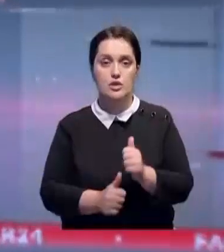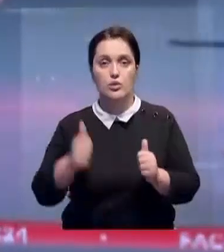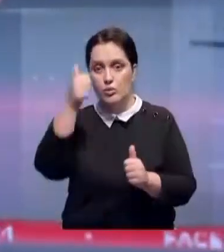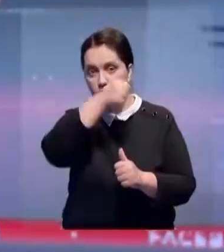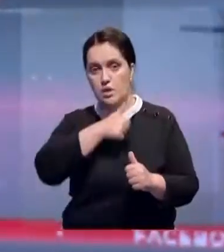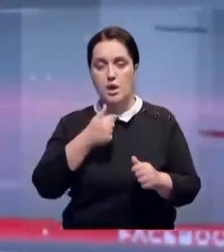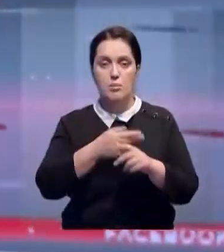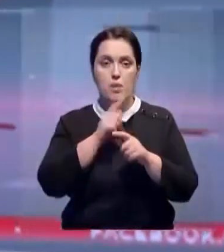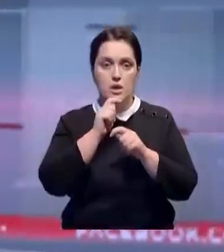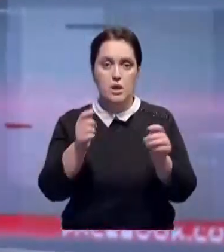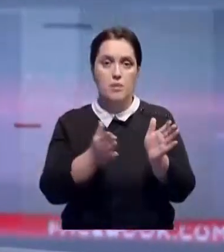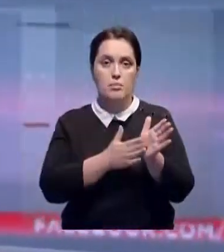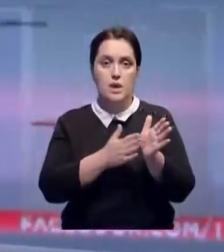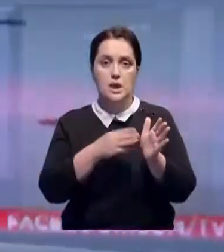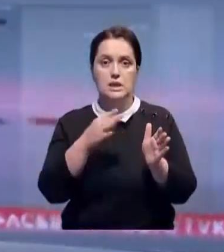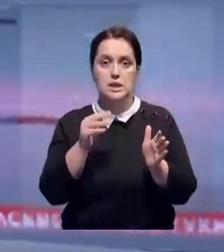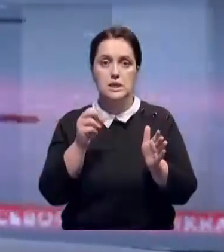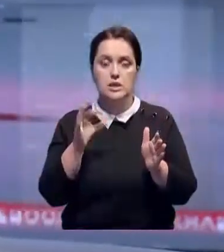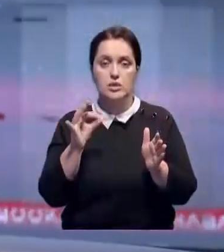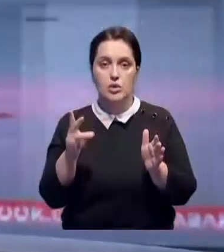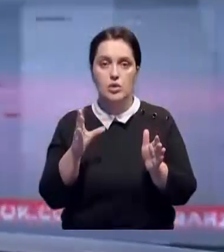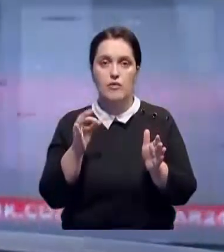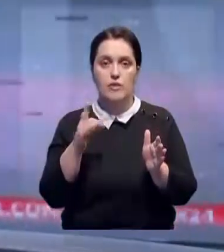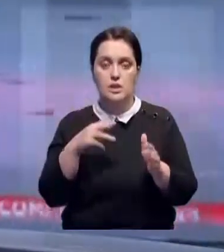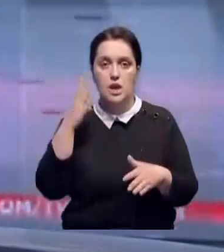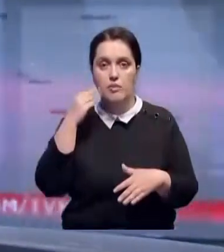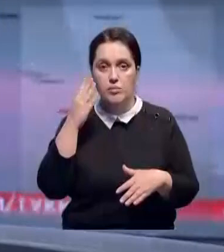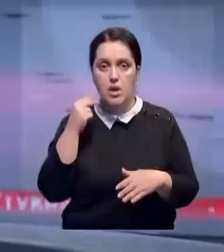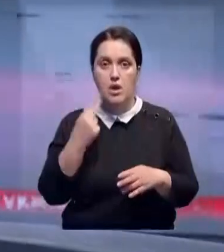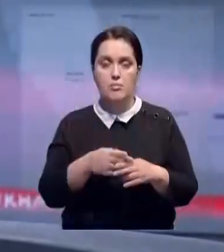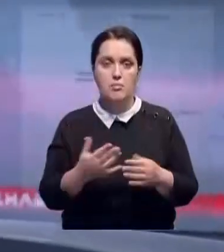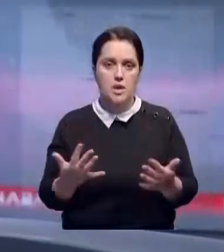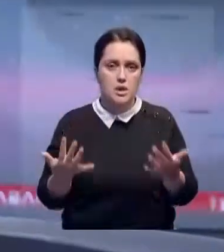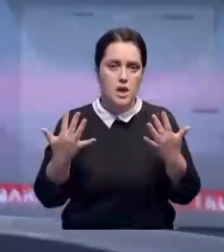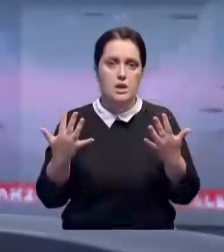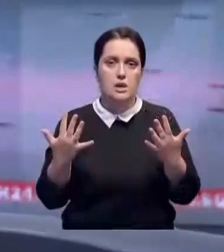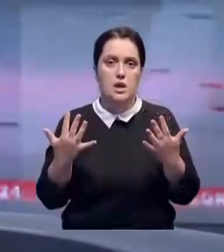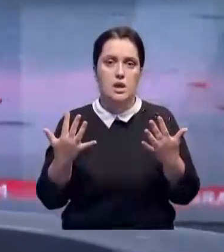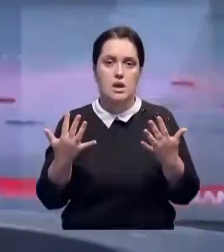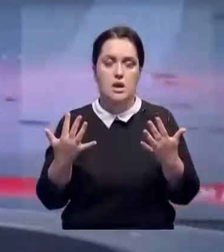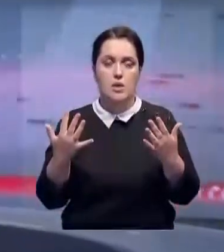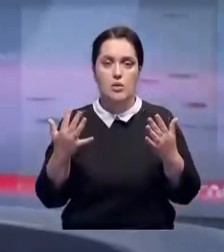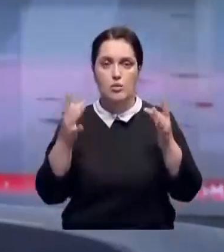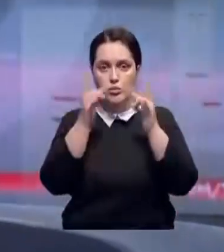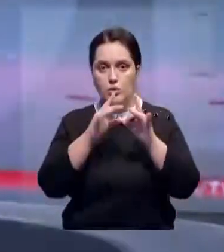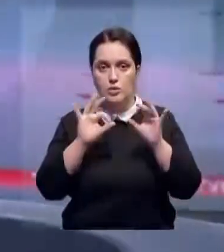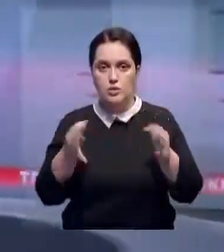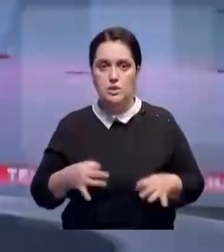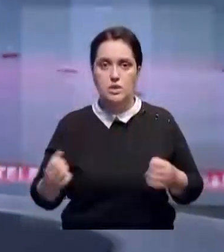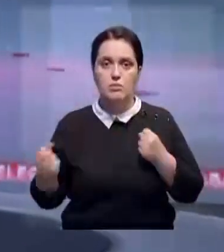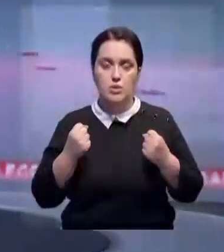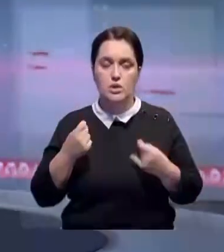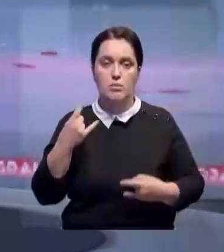Ежегодная церемония награждения премии «Тикетон Awards» прошла в Алматы. Одно из самых ярких и незабываемых событий в мире культуры,